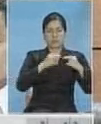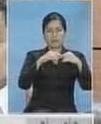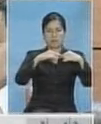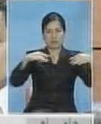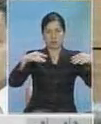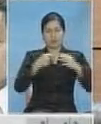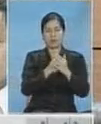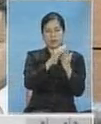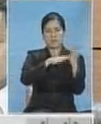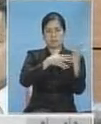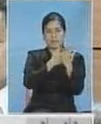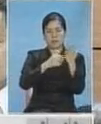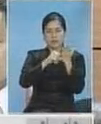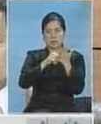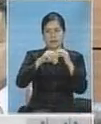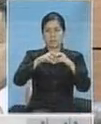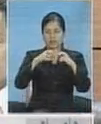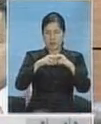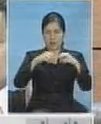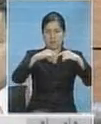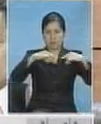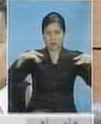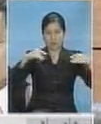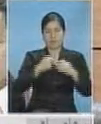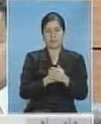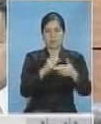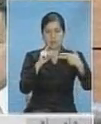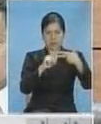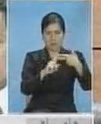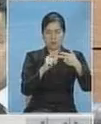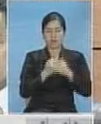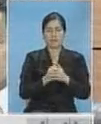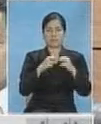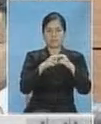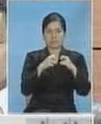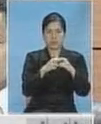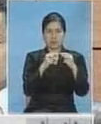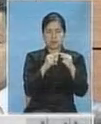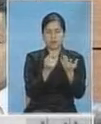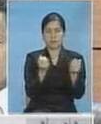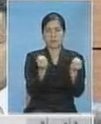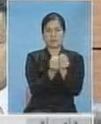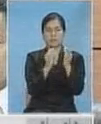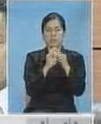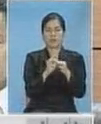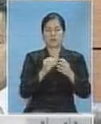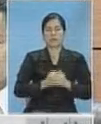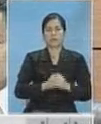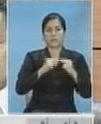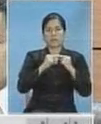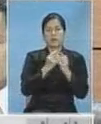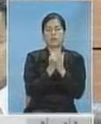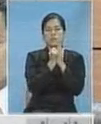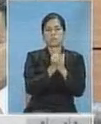หาเศรษฐกิจของประเทศประการที่2ก็คือความล้มเหลวของนโยบายในการแก้ไขปัญหาเศรษฐกิจปากท้